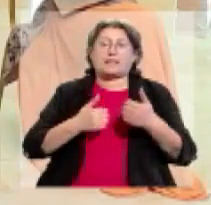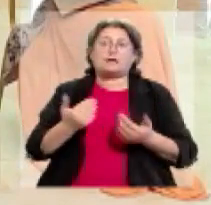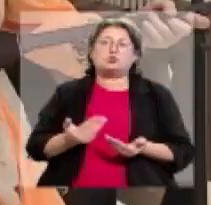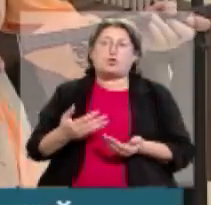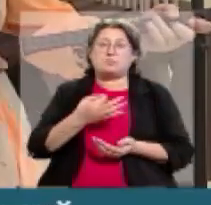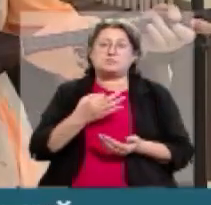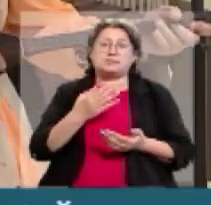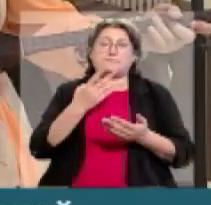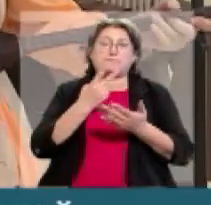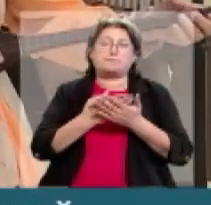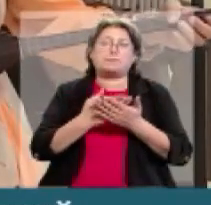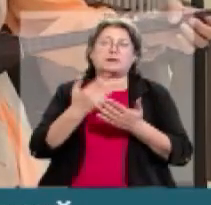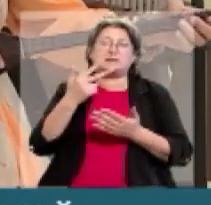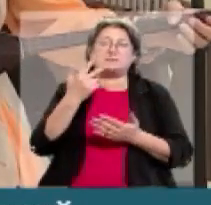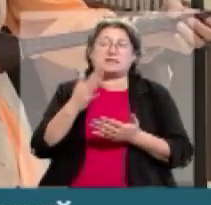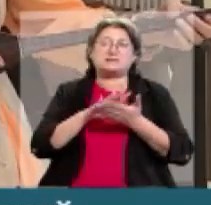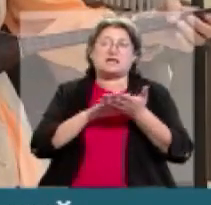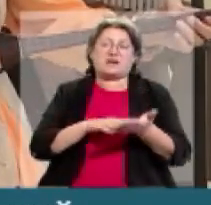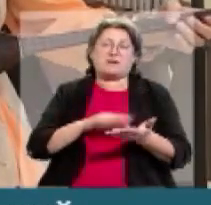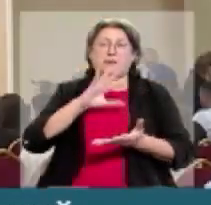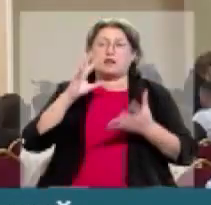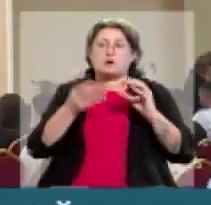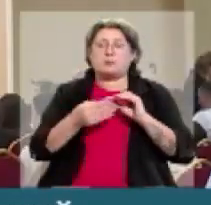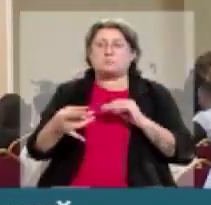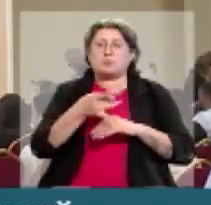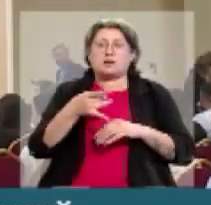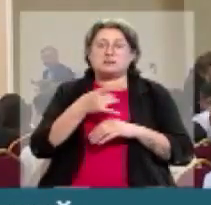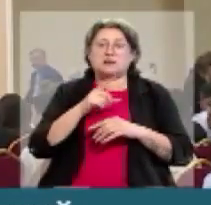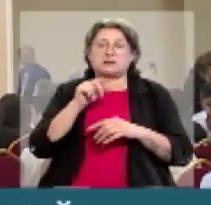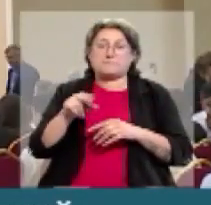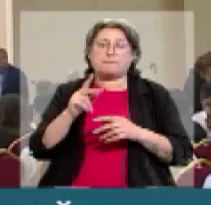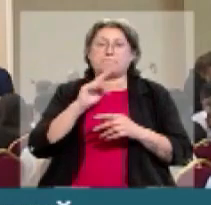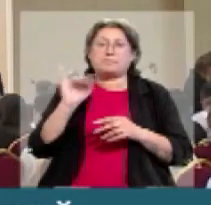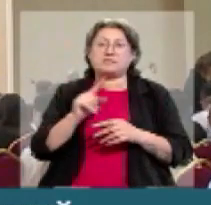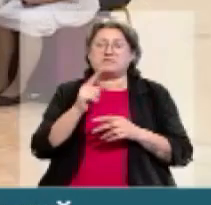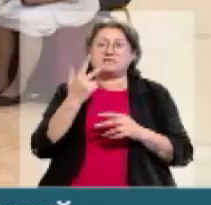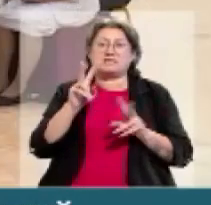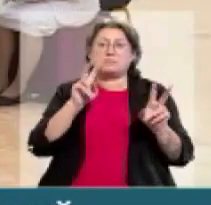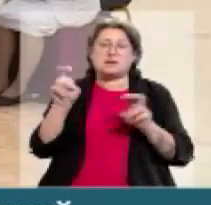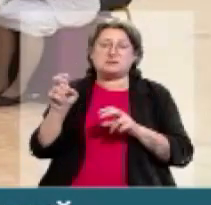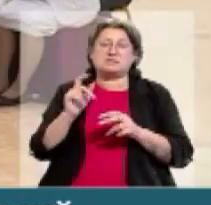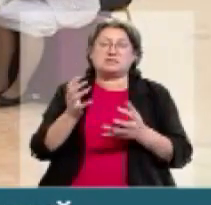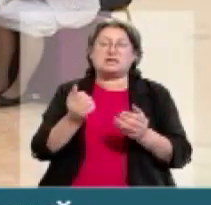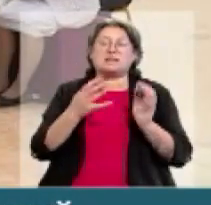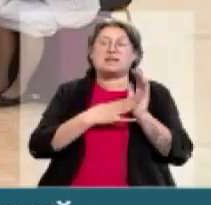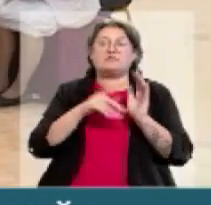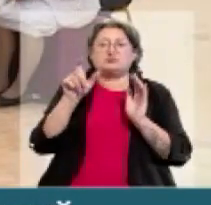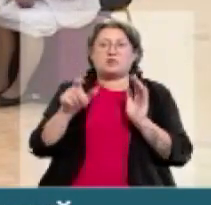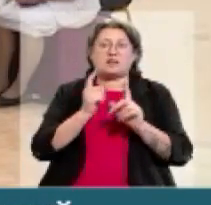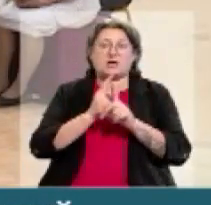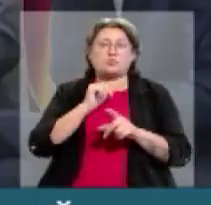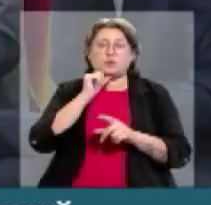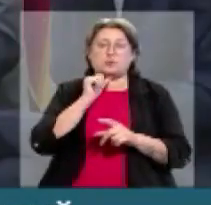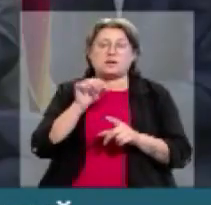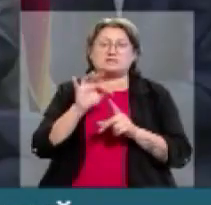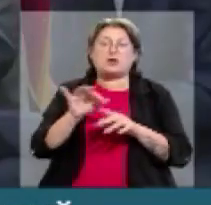жители области прислали на рассмотрение 35 заявок. По итогам республиканского этапа призовые места в трех номинациях завоевали 9 кандидатов. Основная